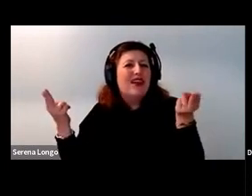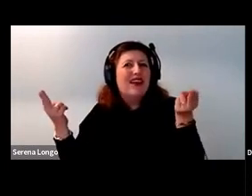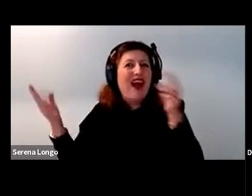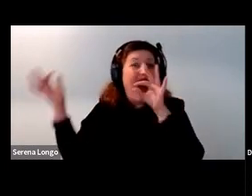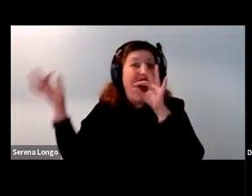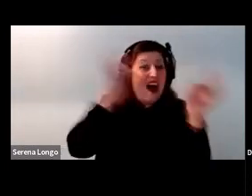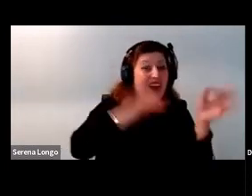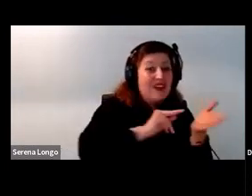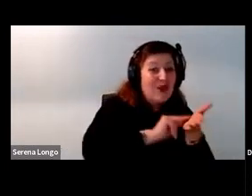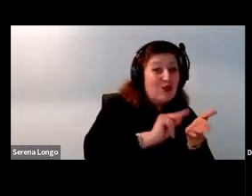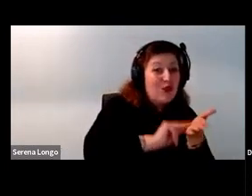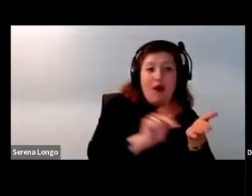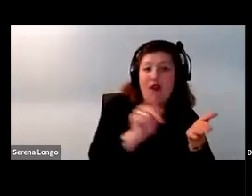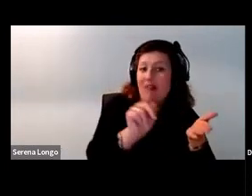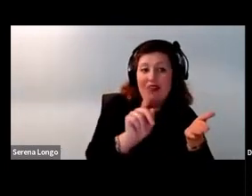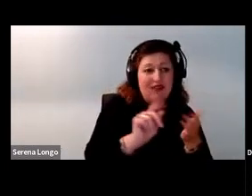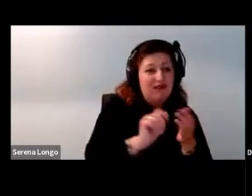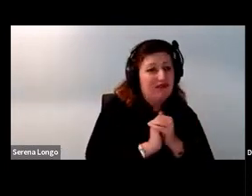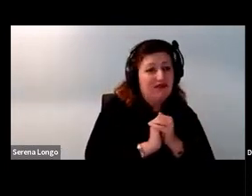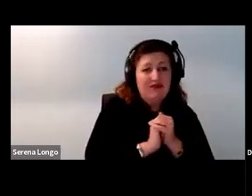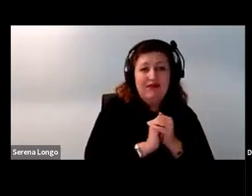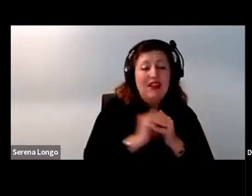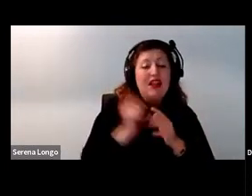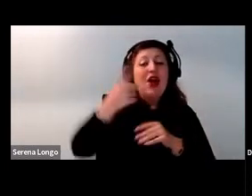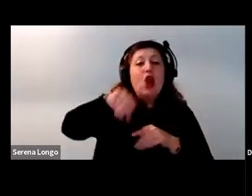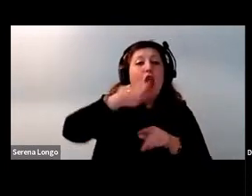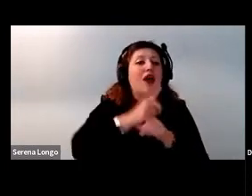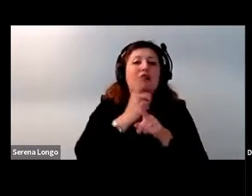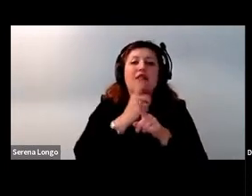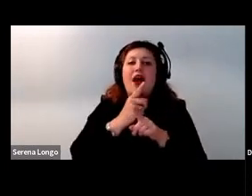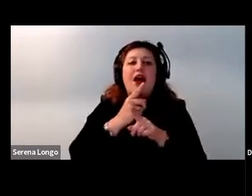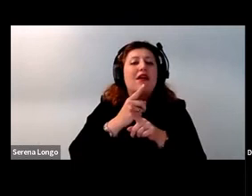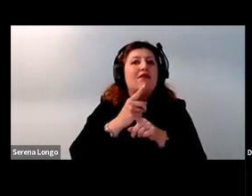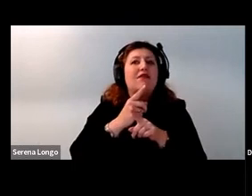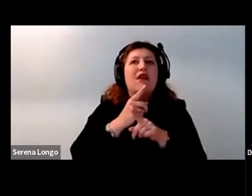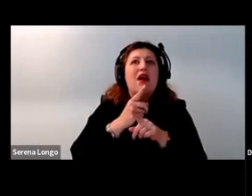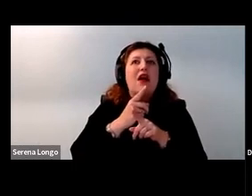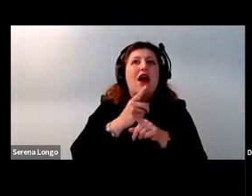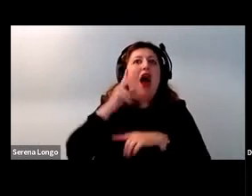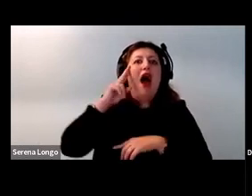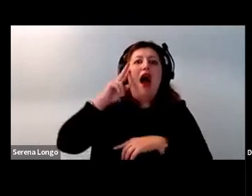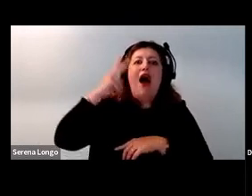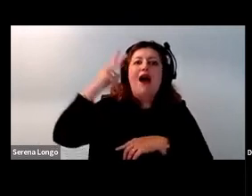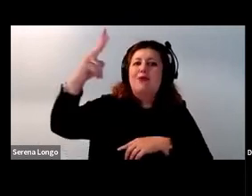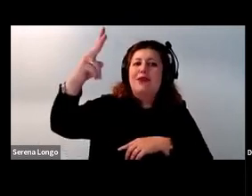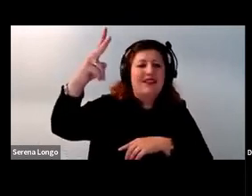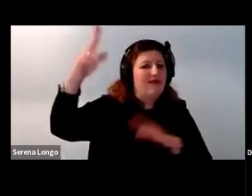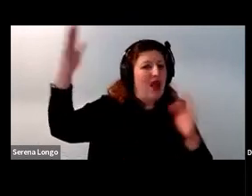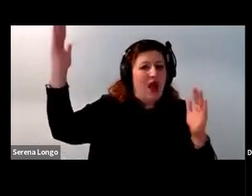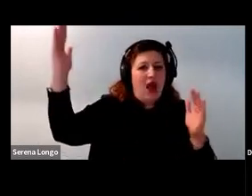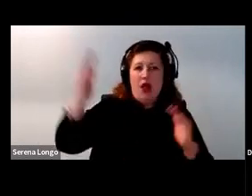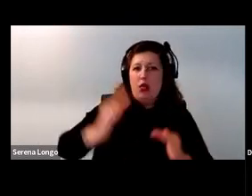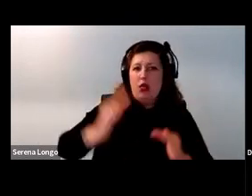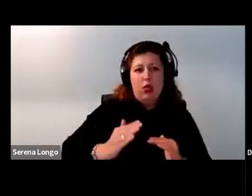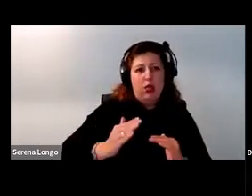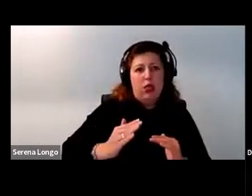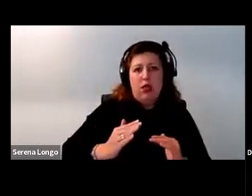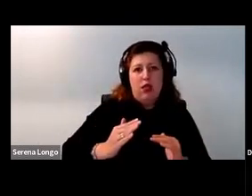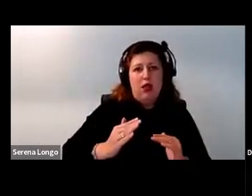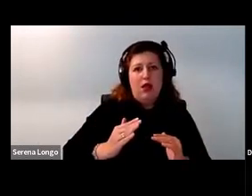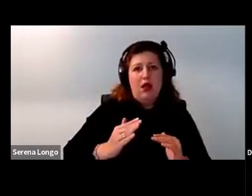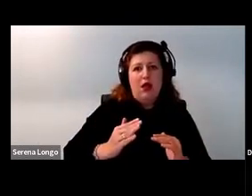abbassare tantissimo le aspettative. L'intervento carino, di cui tra l'altro abbiamo parlato, era l'installazione di